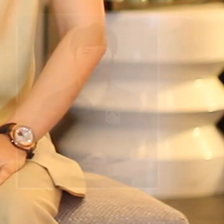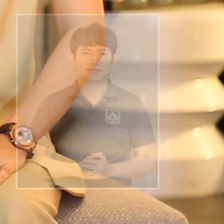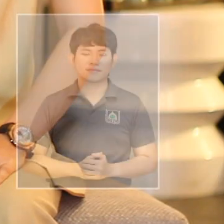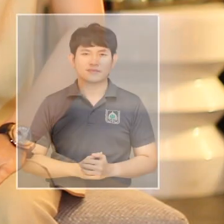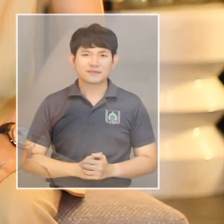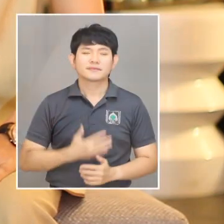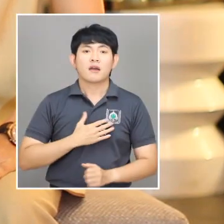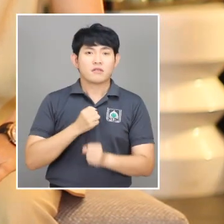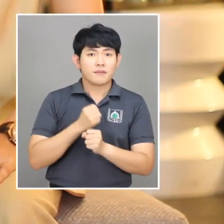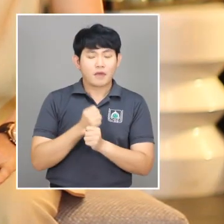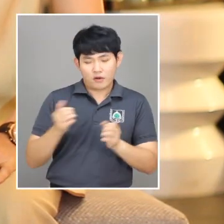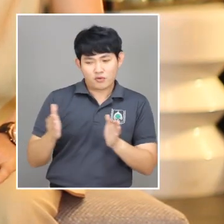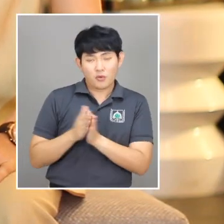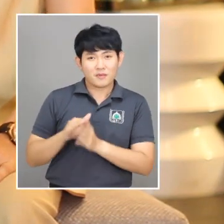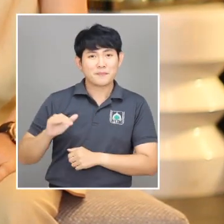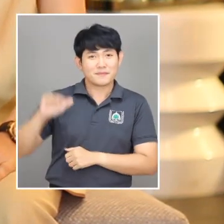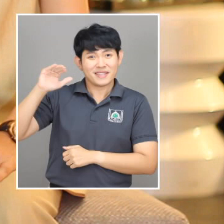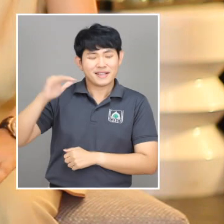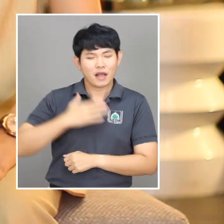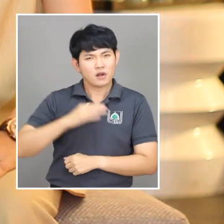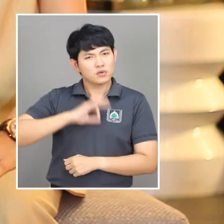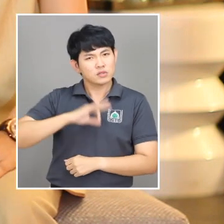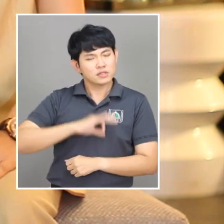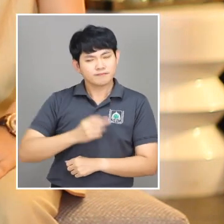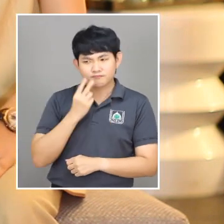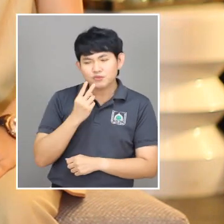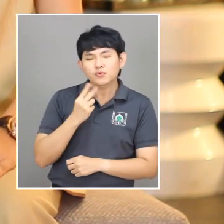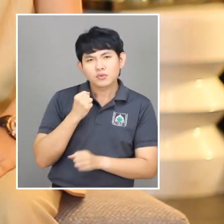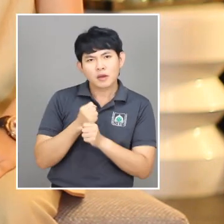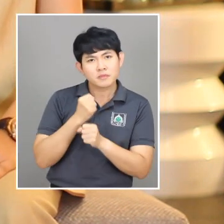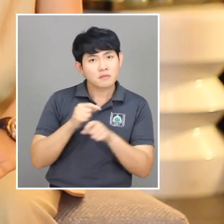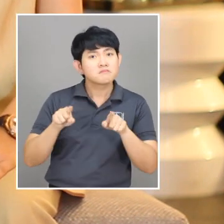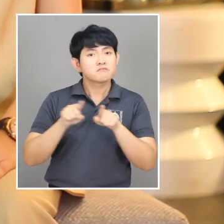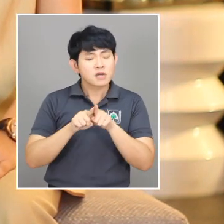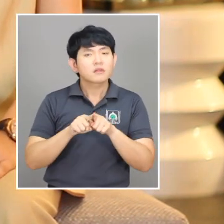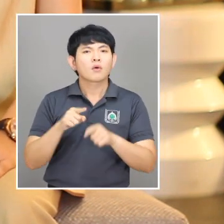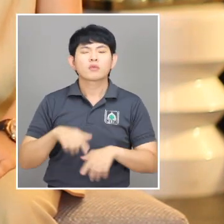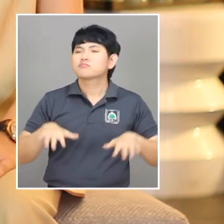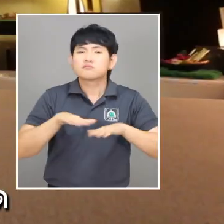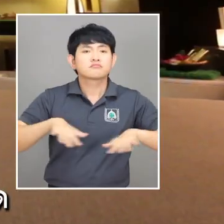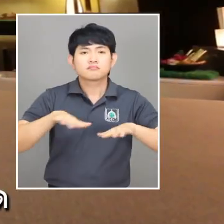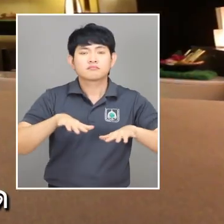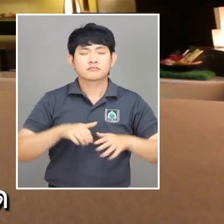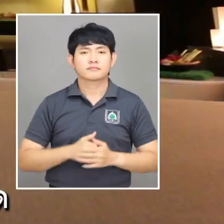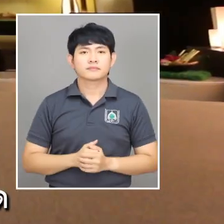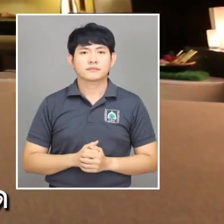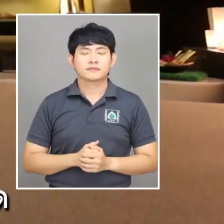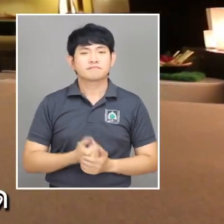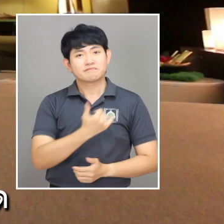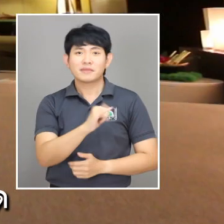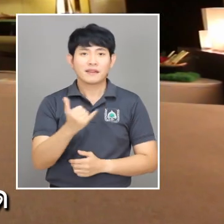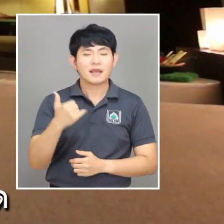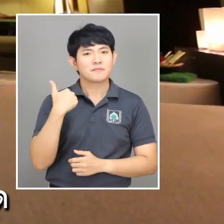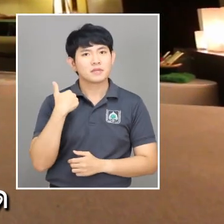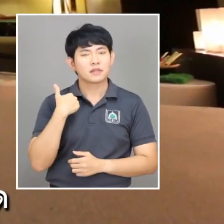พอทำงานกับพี่เขาไปเรื่อยค่ะก็เห็นว่าพี่เขาอะค่ะทำงานได้เหมือนคนปกติทั่วไปเลยแล้วก็บางทีก็